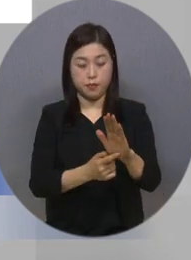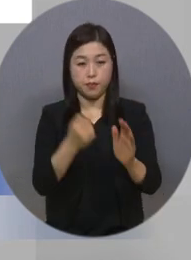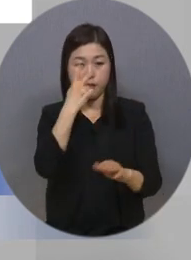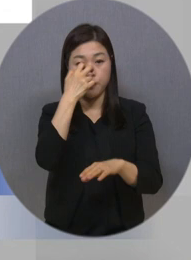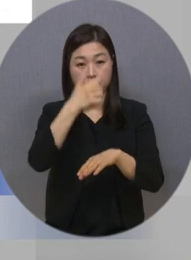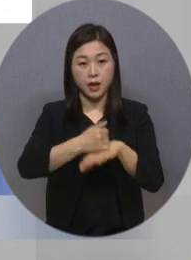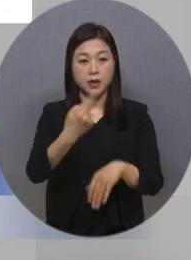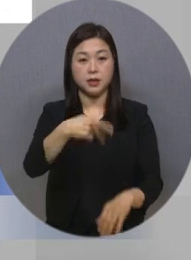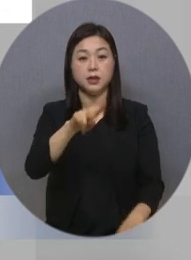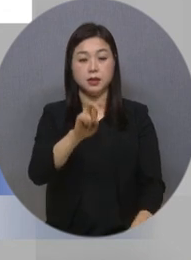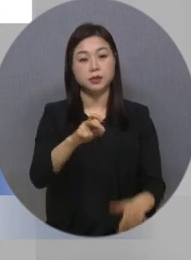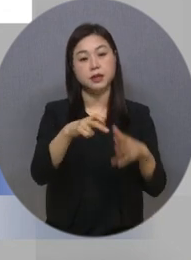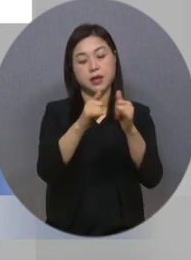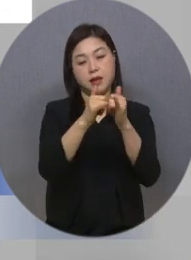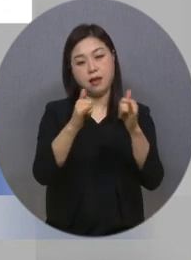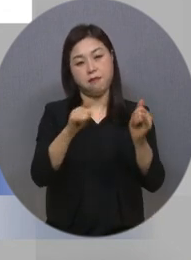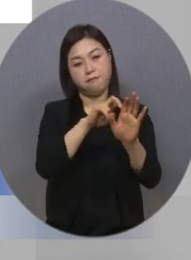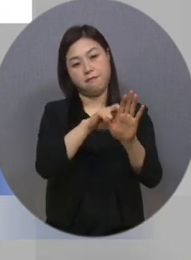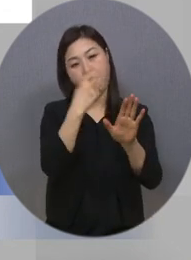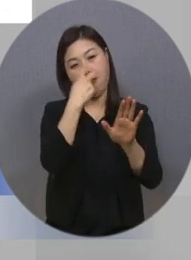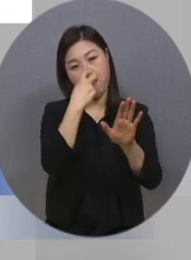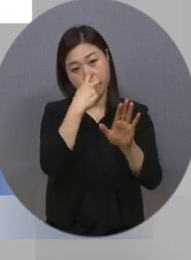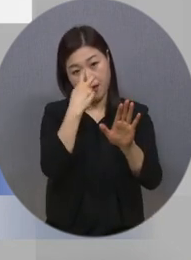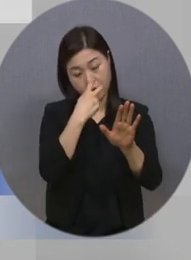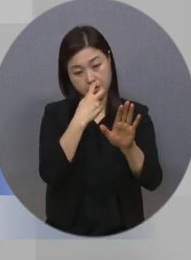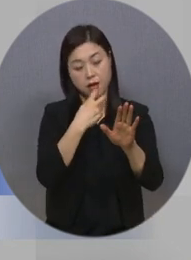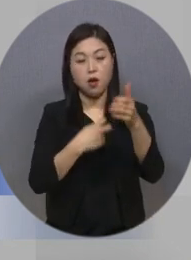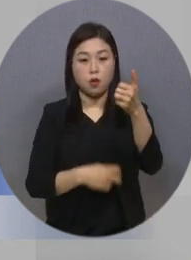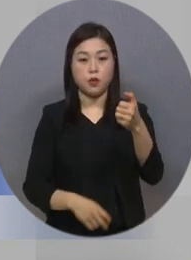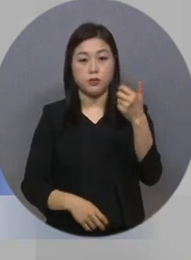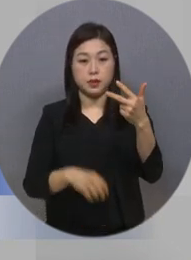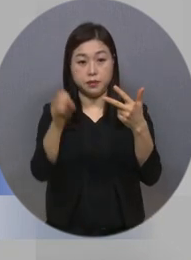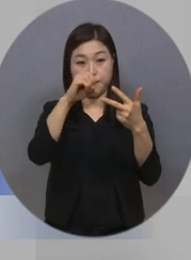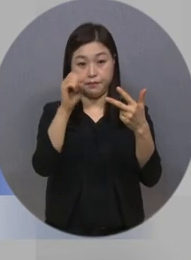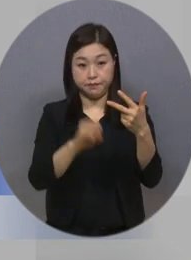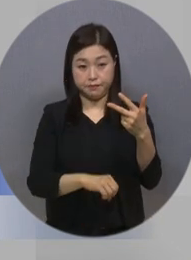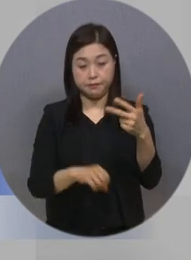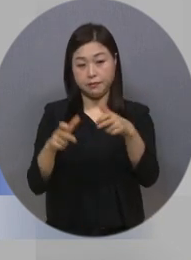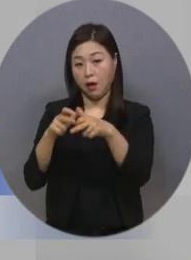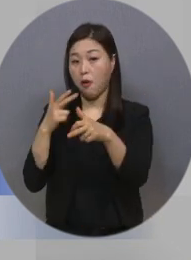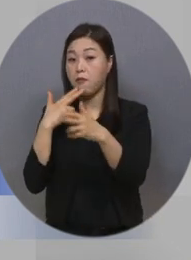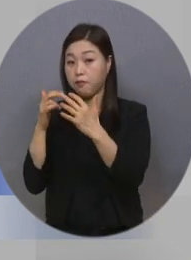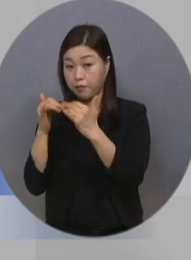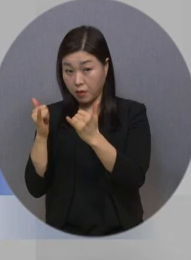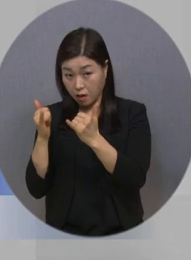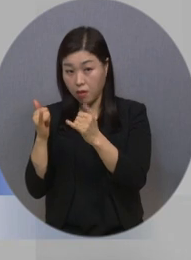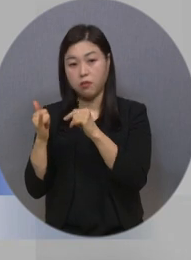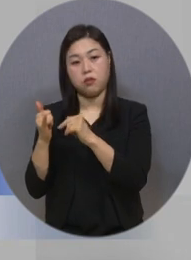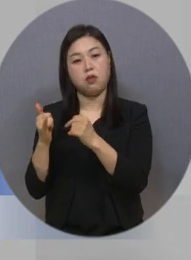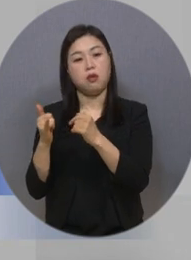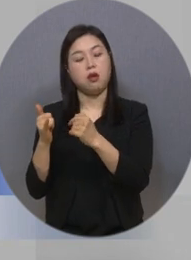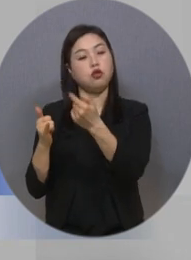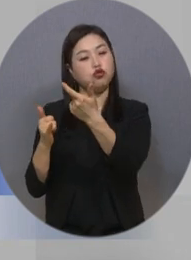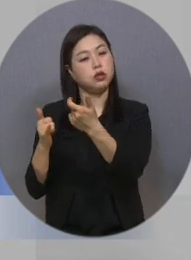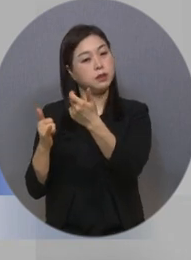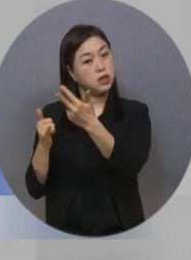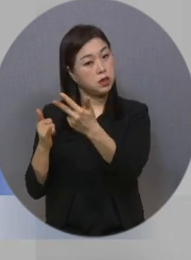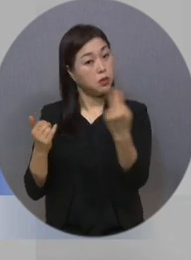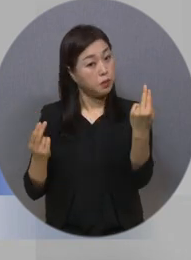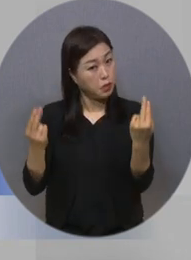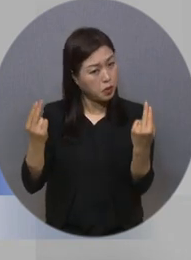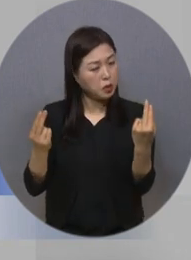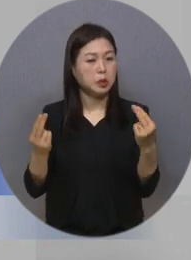2020년 장애인 건강검진 수급률은 57%로 비장애인 67% 대비 10%